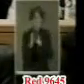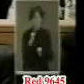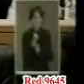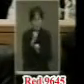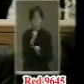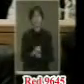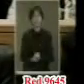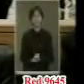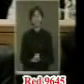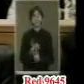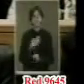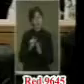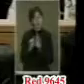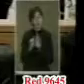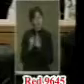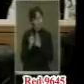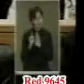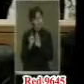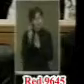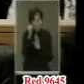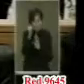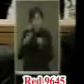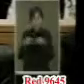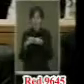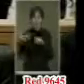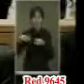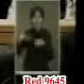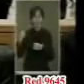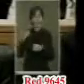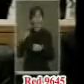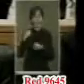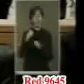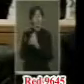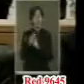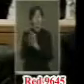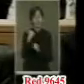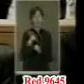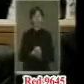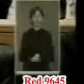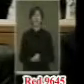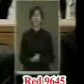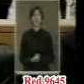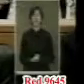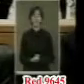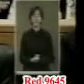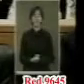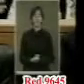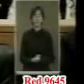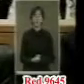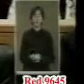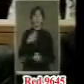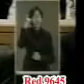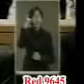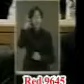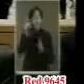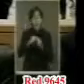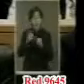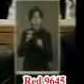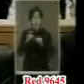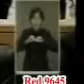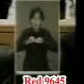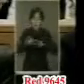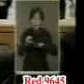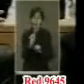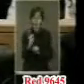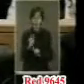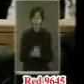เวลา198นาทีของพรรคพลังประชาชนเมื่อตะกี้นี้ก็ท่านประธานที่เคารพเอาความยุติธรรมในการเผยแพร่สื่อท่านบ